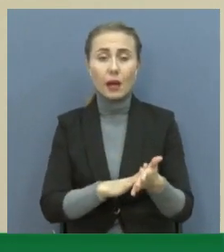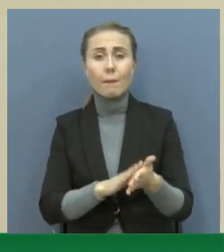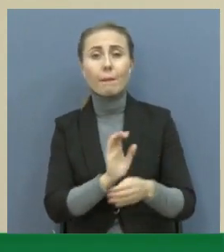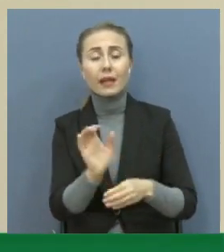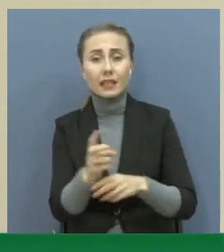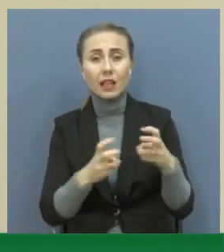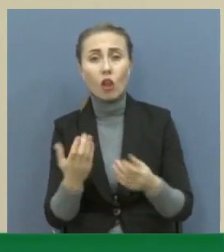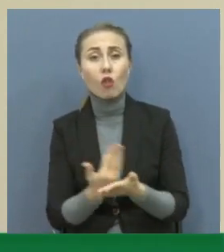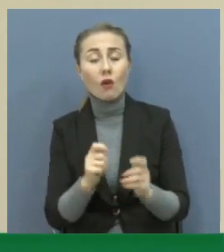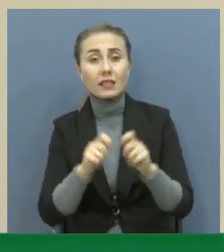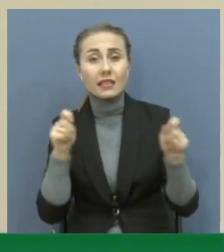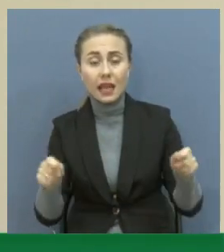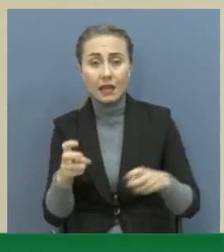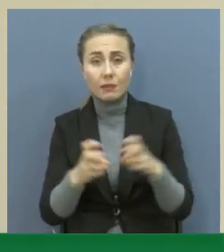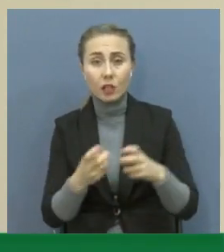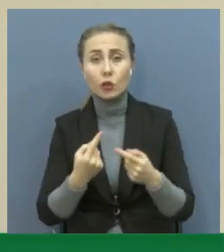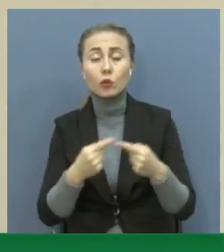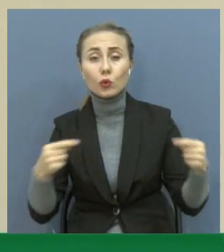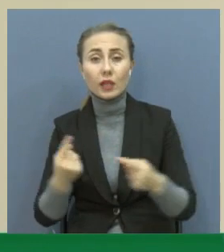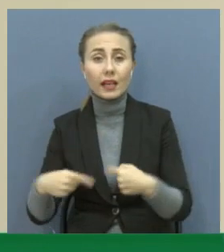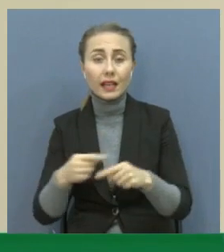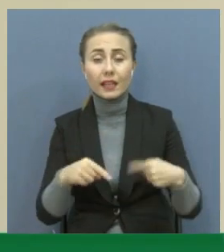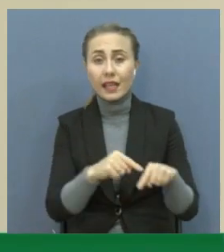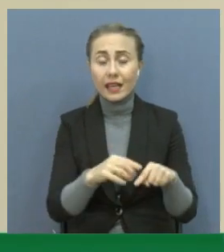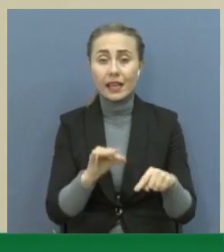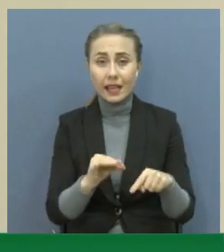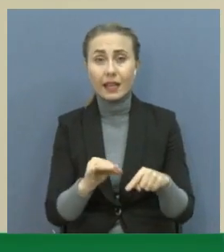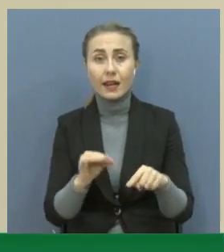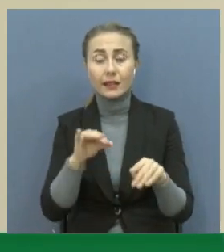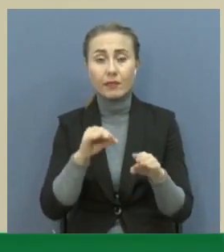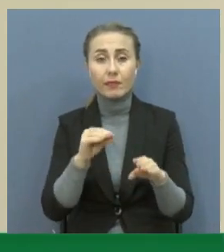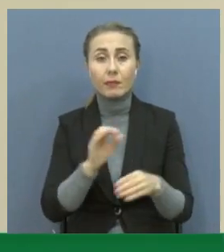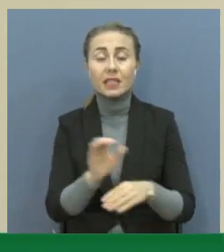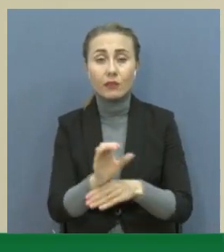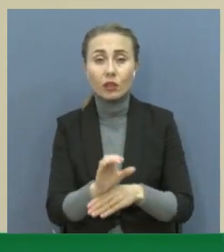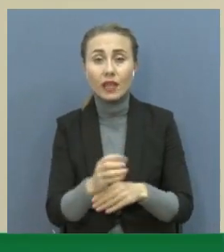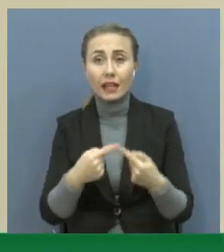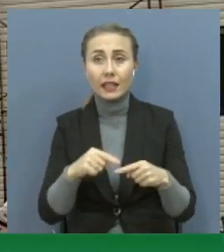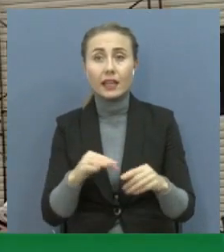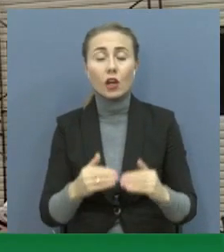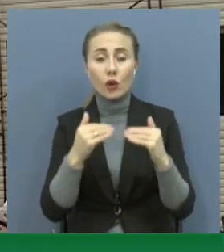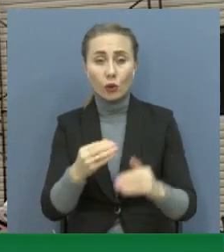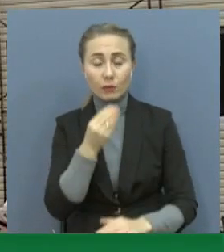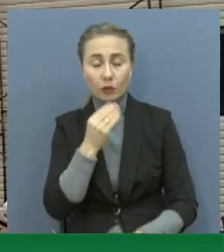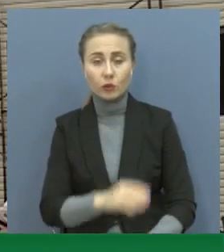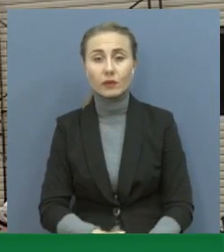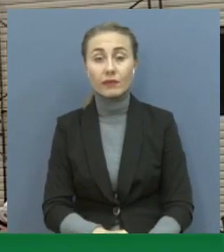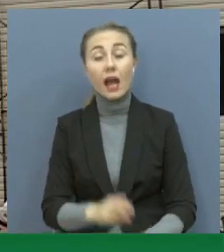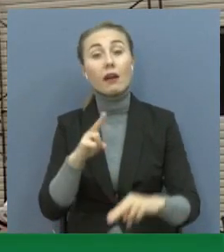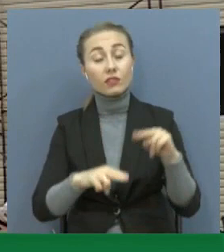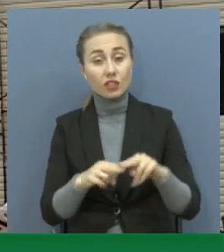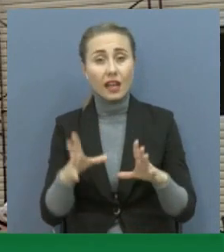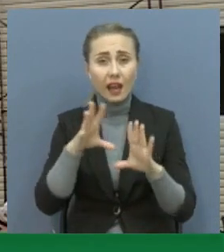создания новых производств в других отраслях индустриального сектора, где также отмечен рост выпуска продукции. В части